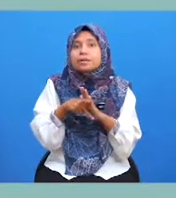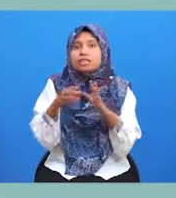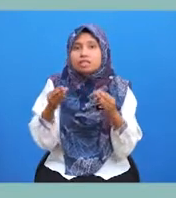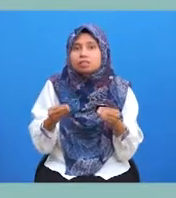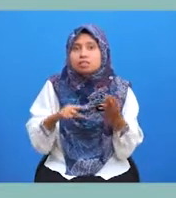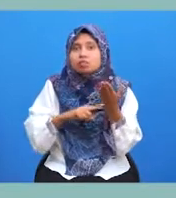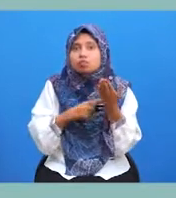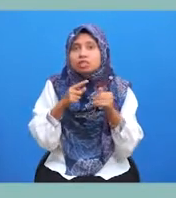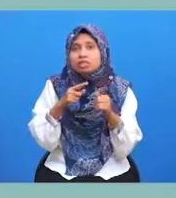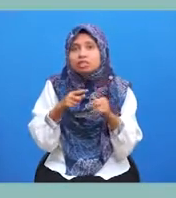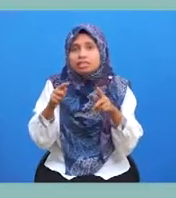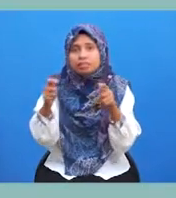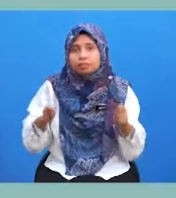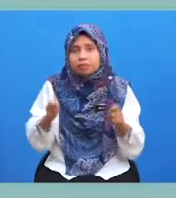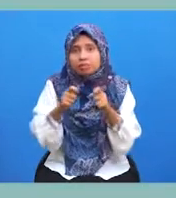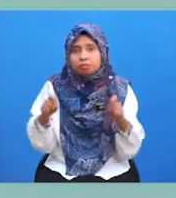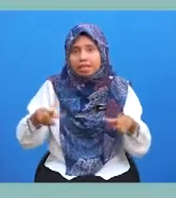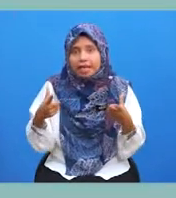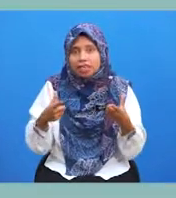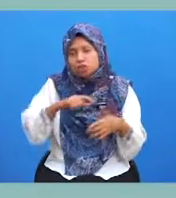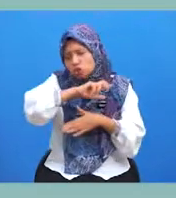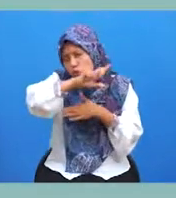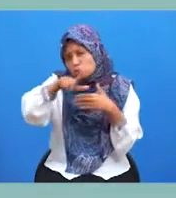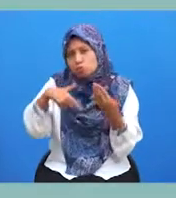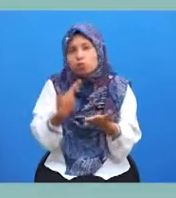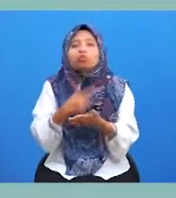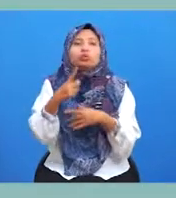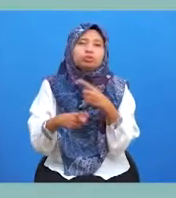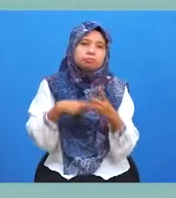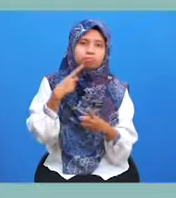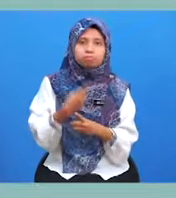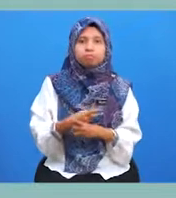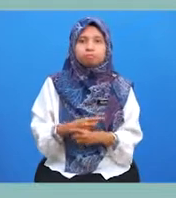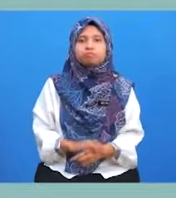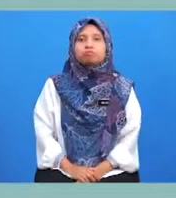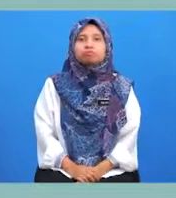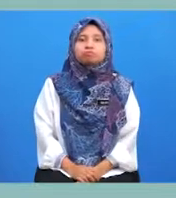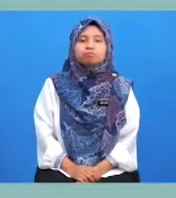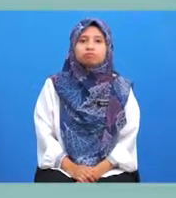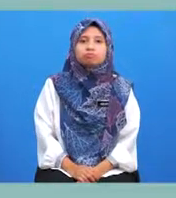semula di tempat-tempat lain di seluruh dunia.